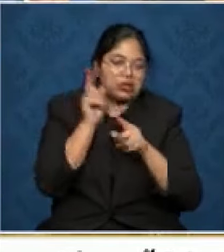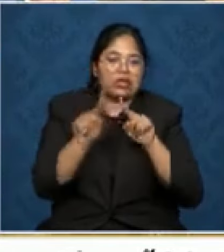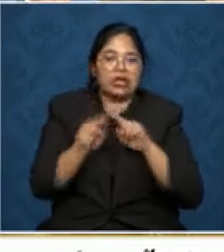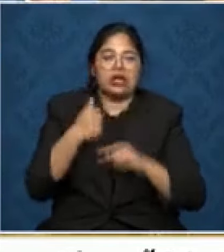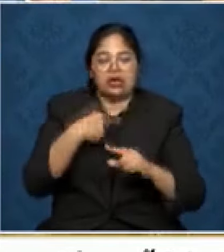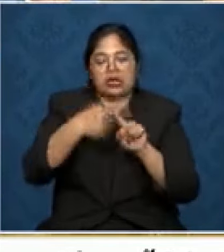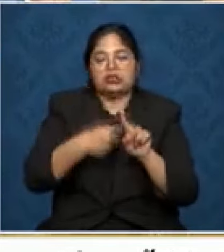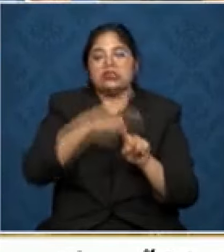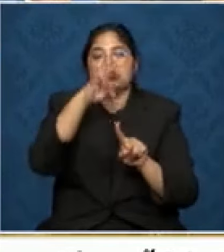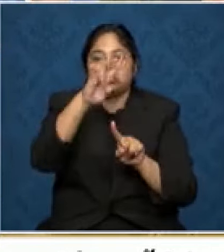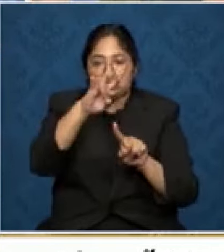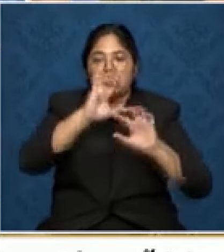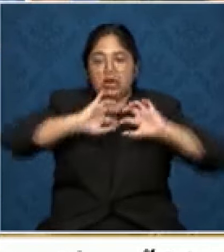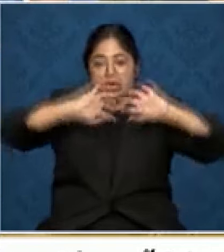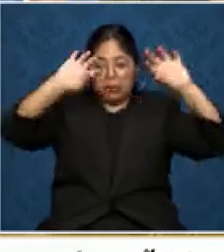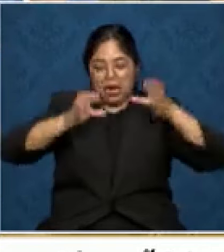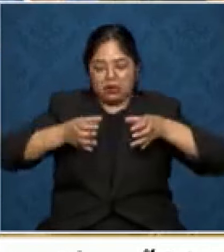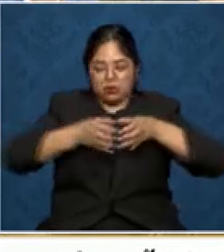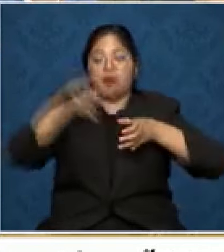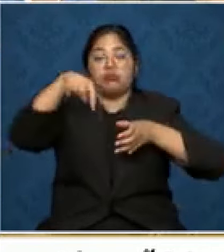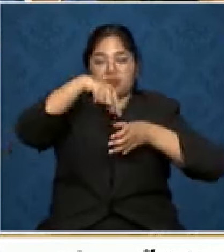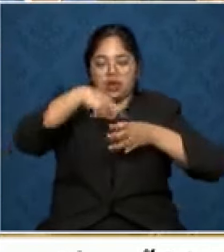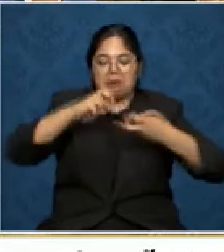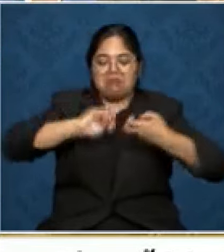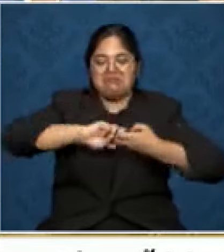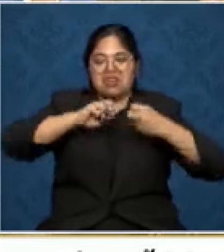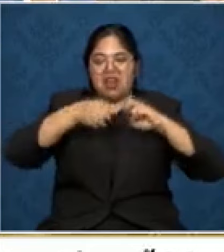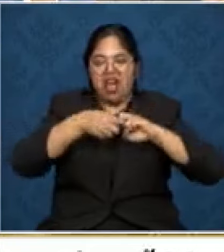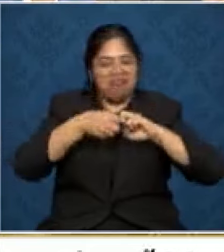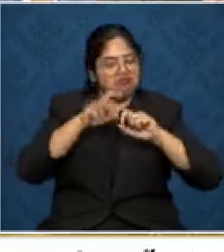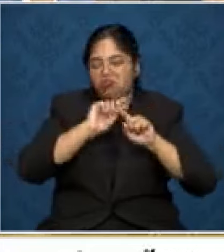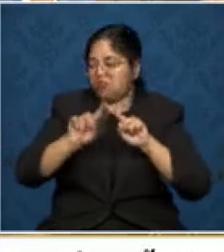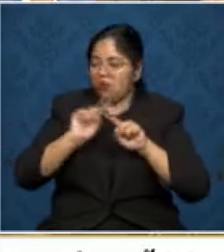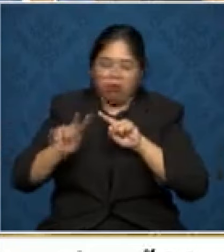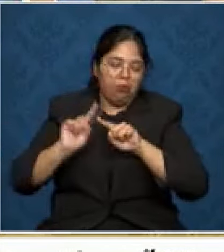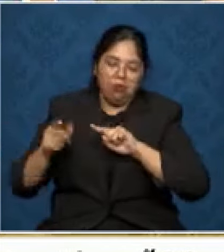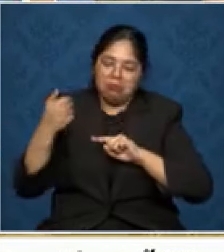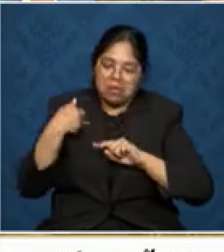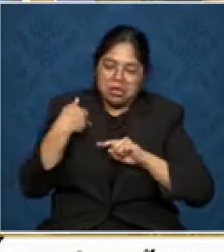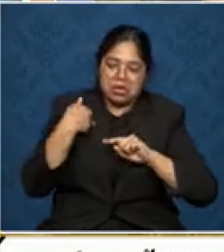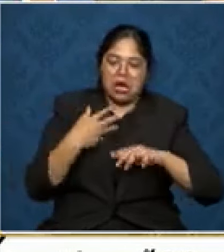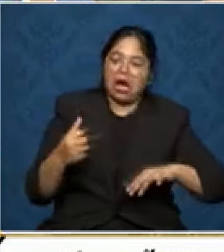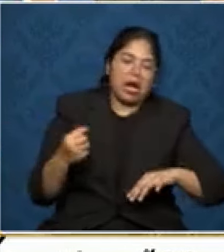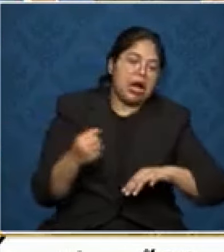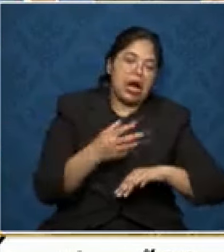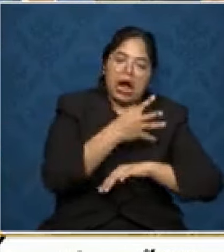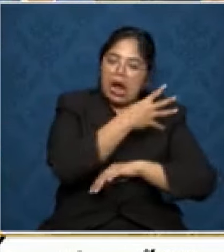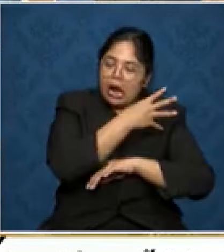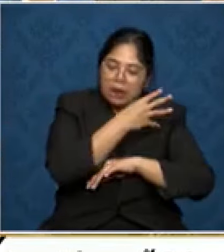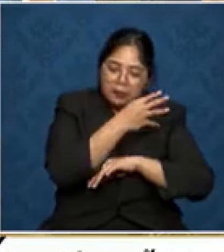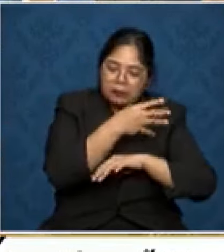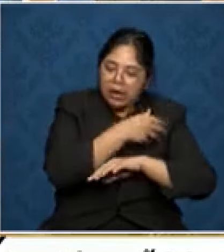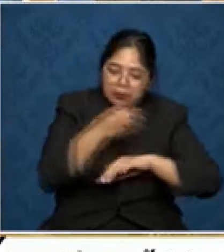เดือนรัฐบาลชุดนี้จึงมีปัญหาในทุกมิติทั้งการเมืองเศรษฐกิจ